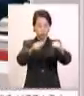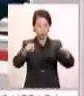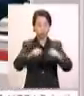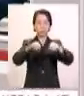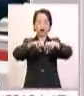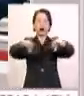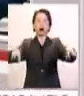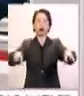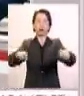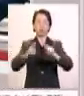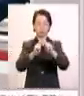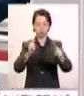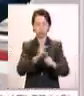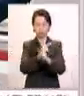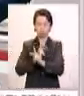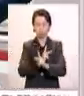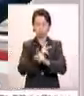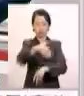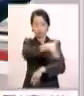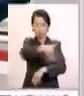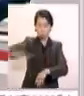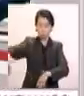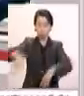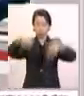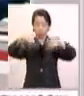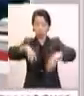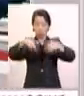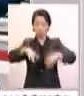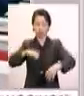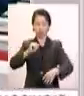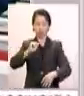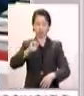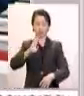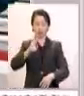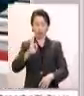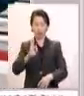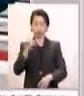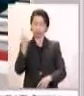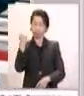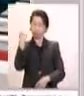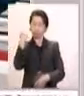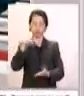berasingan oleh Pasukan Kawalan Sempadan Australia ABF baru-baru ini.